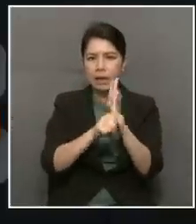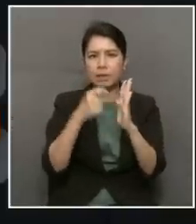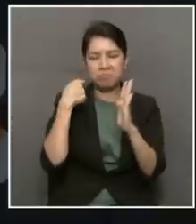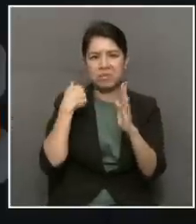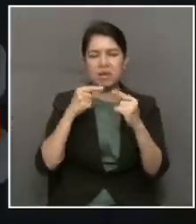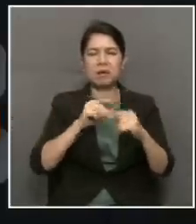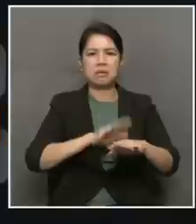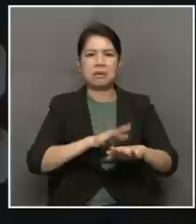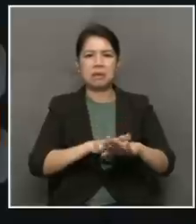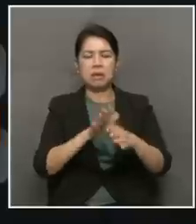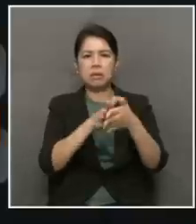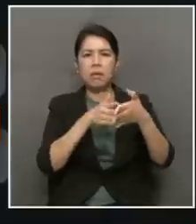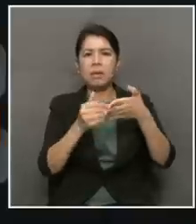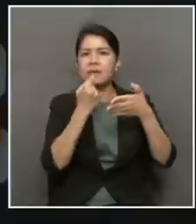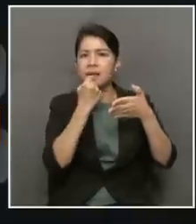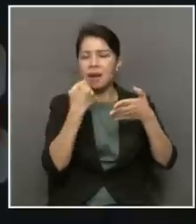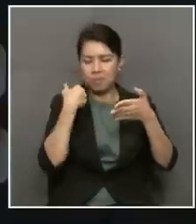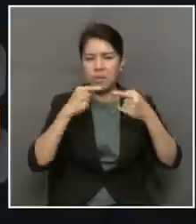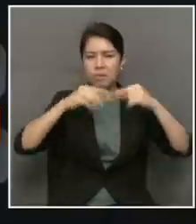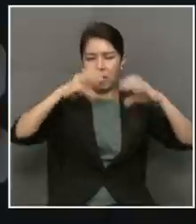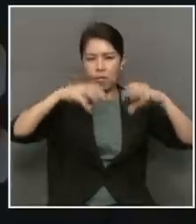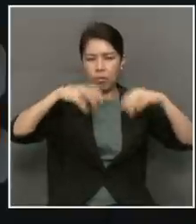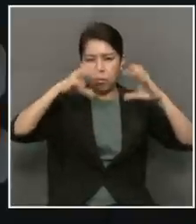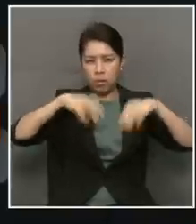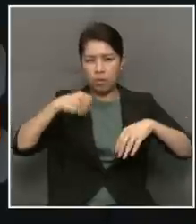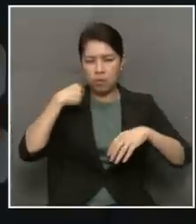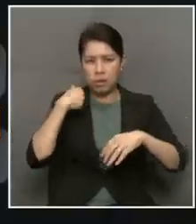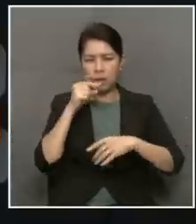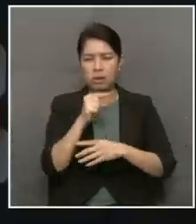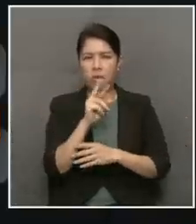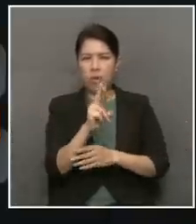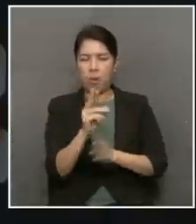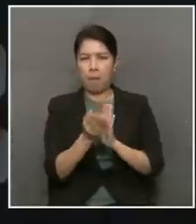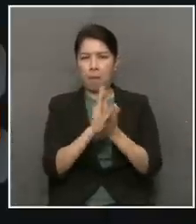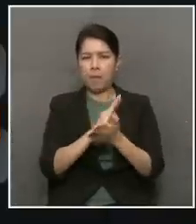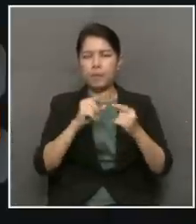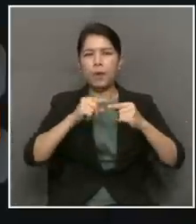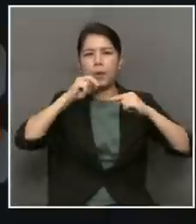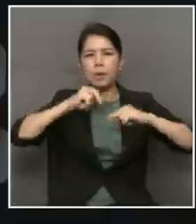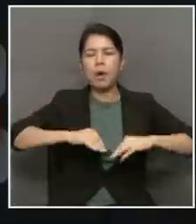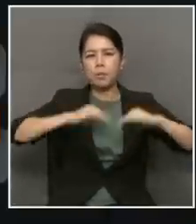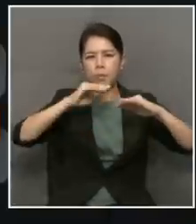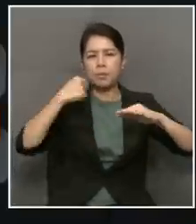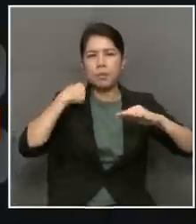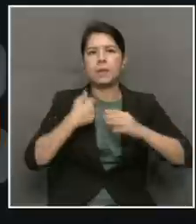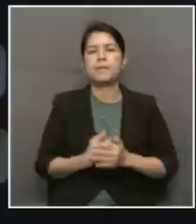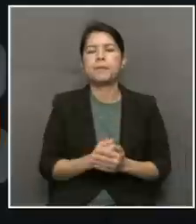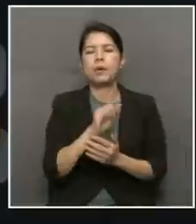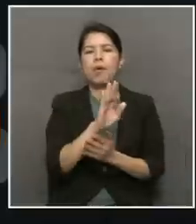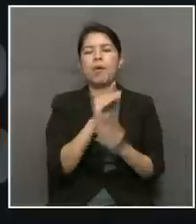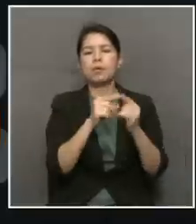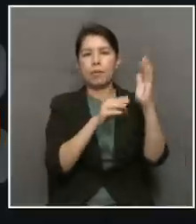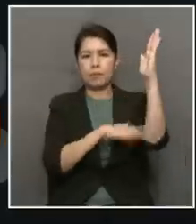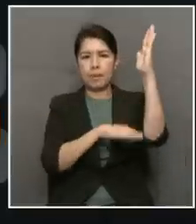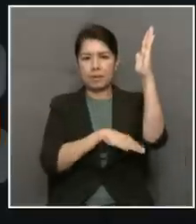ภัยระดับสีแดงจะฝนตกหนักมากนะคะเสียงน้ำท่วมฉับพลันและน้ำป่าไหลหลากได้ส่วนภาคใต้ค่ะ